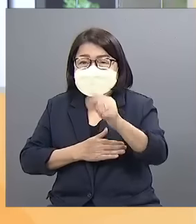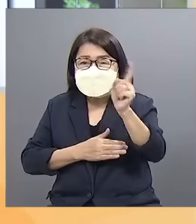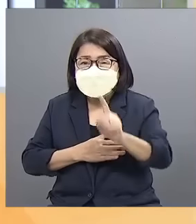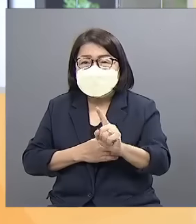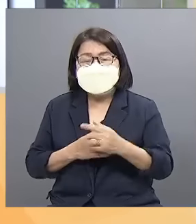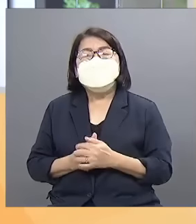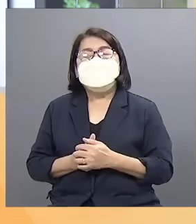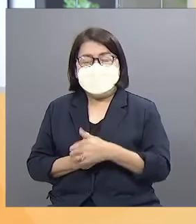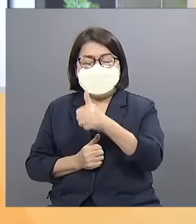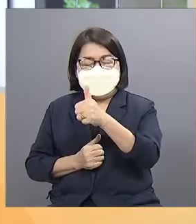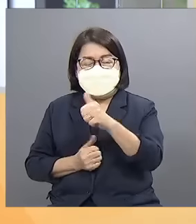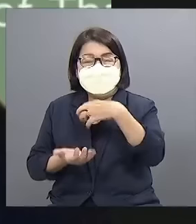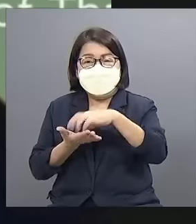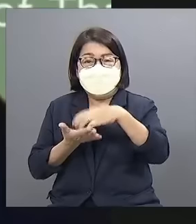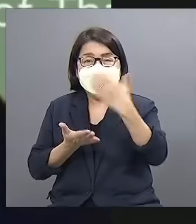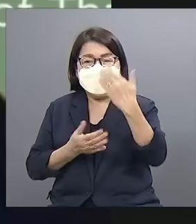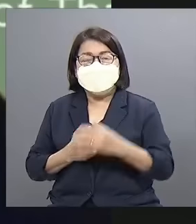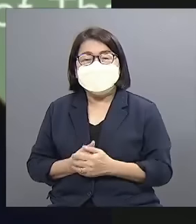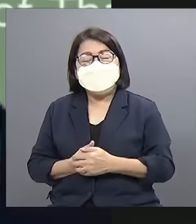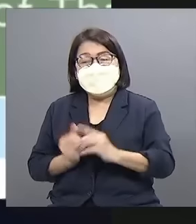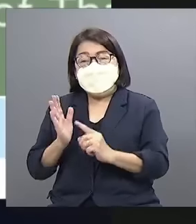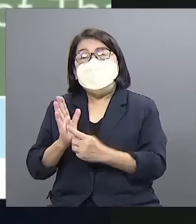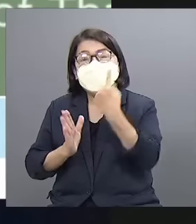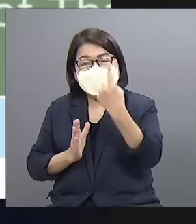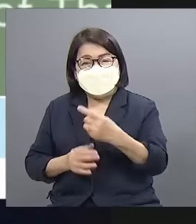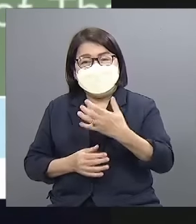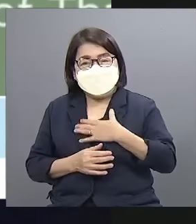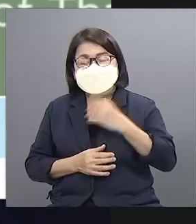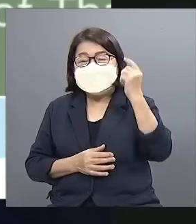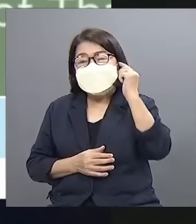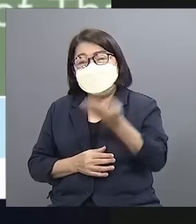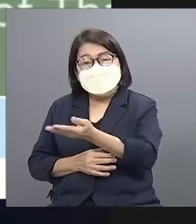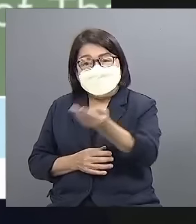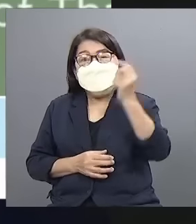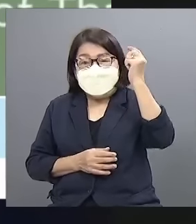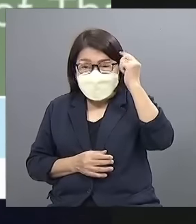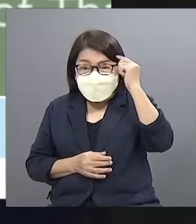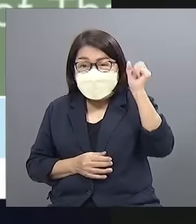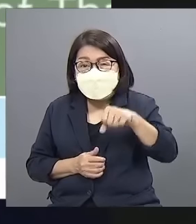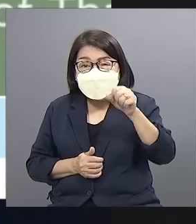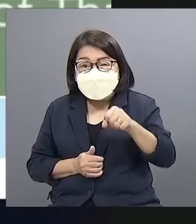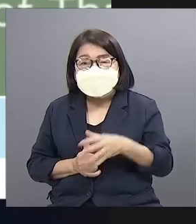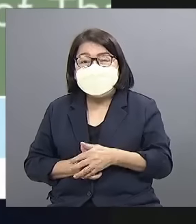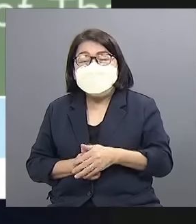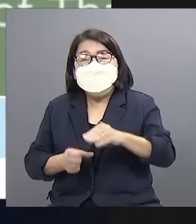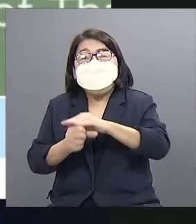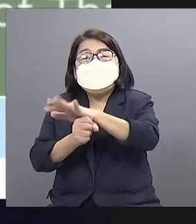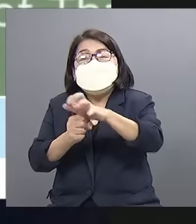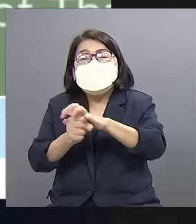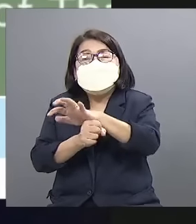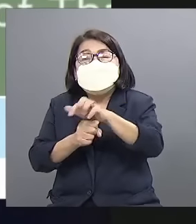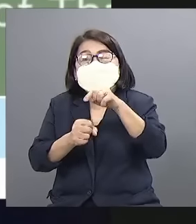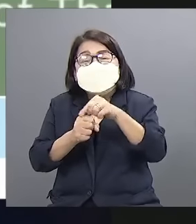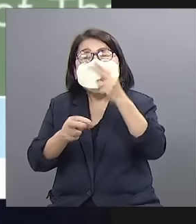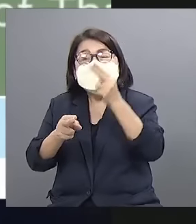เรื่องต้นนะครับ ผมกววทุกคนคงอศาพว่าโรคโวิดจากเชื้อ Omicon มัน